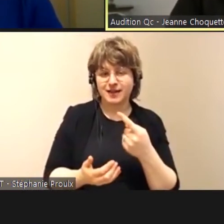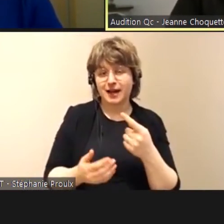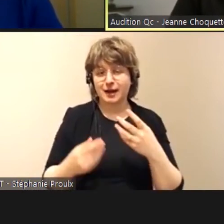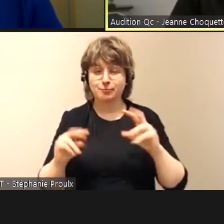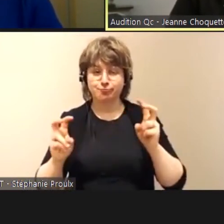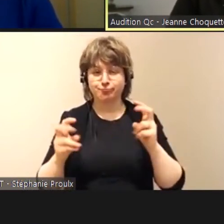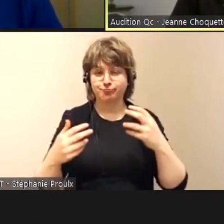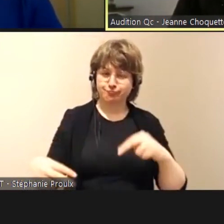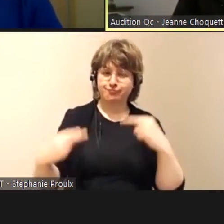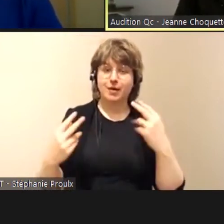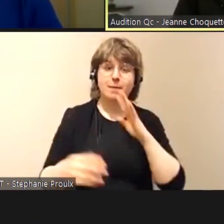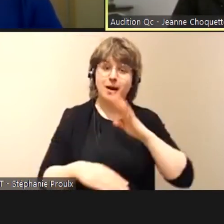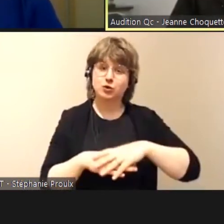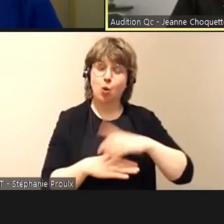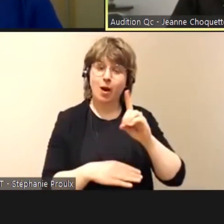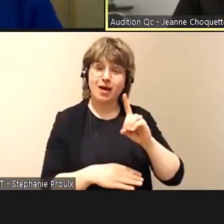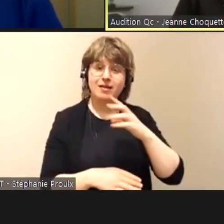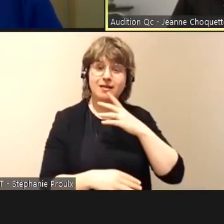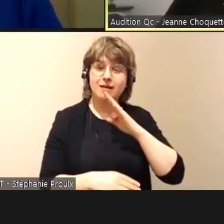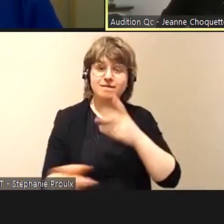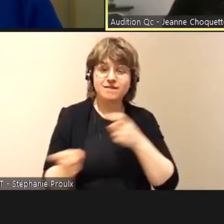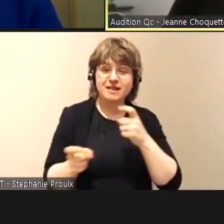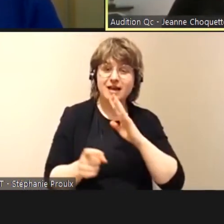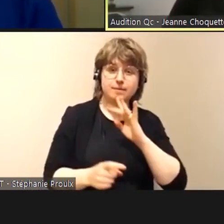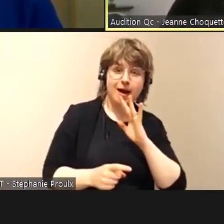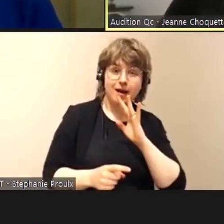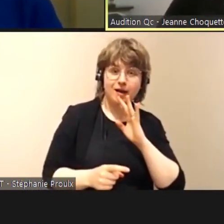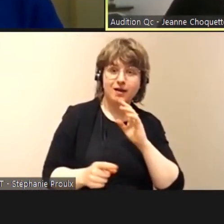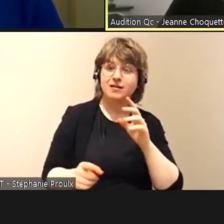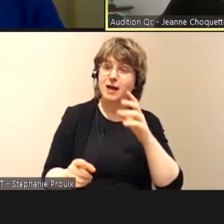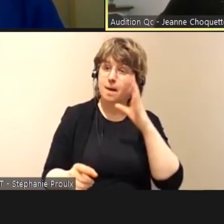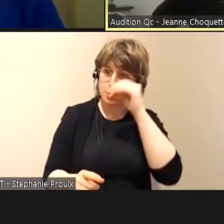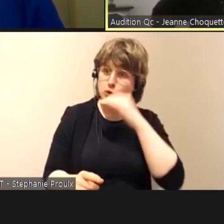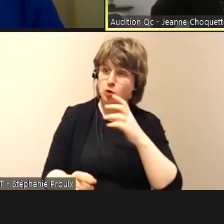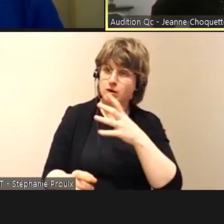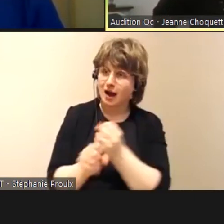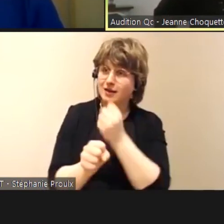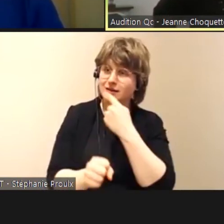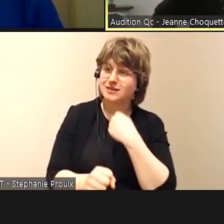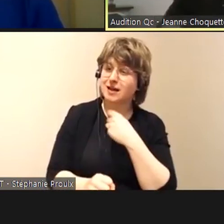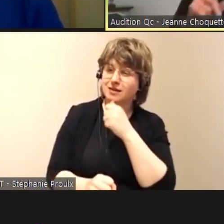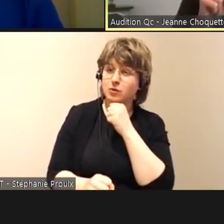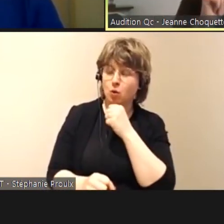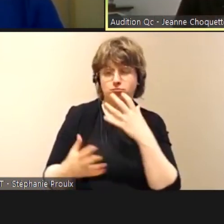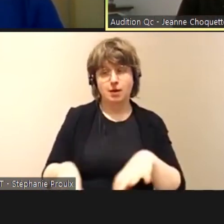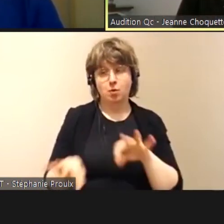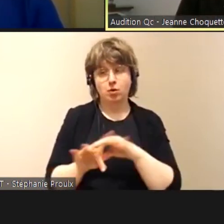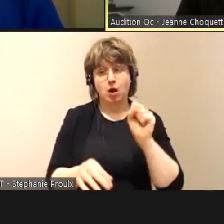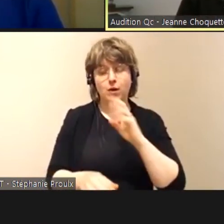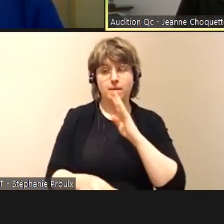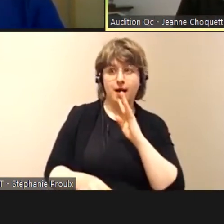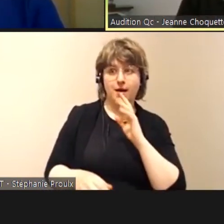vente. Le débit de la parole, comme vous disiez, M. Gagné, est très important. De plus,